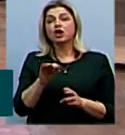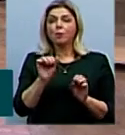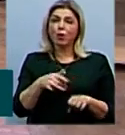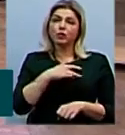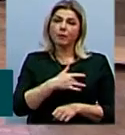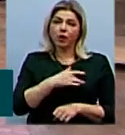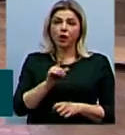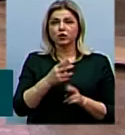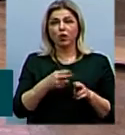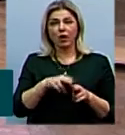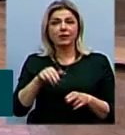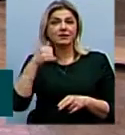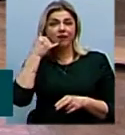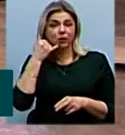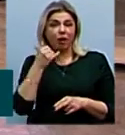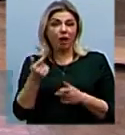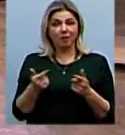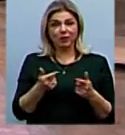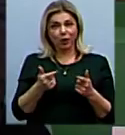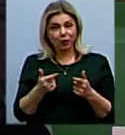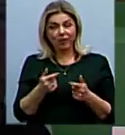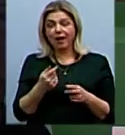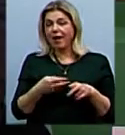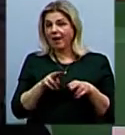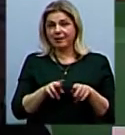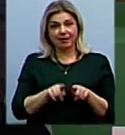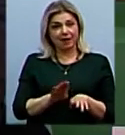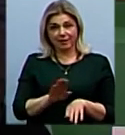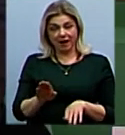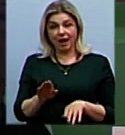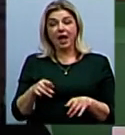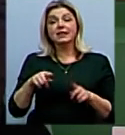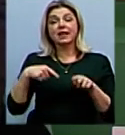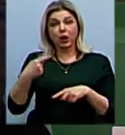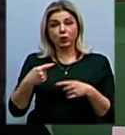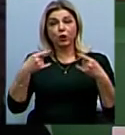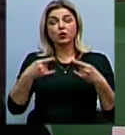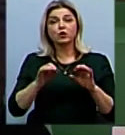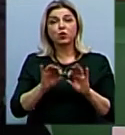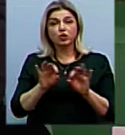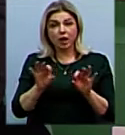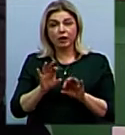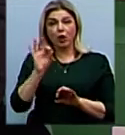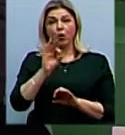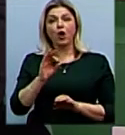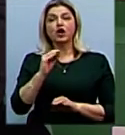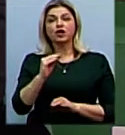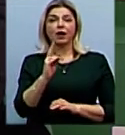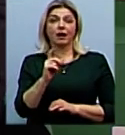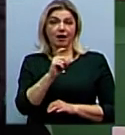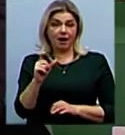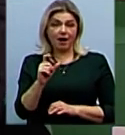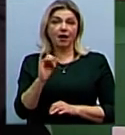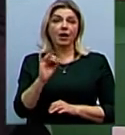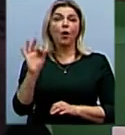цей дзвінок підготовлений, але це не так, тому що саме наступний сюжет і тема у мене якраз по житлово-комунальному господарству і по місту для